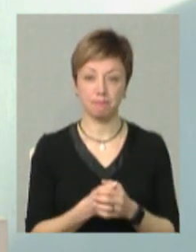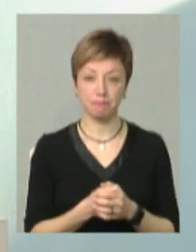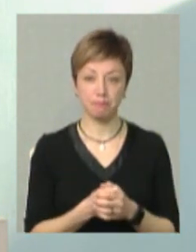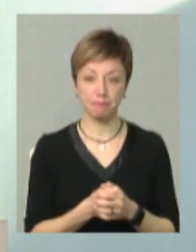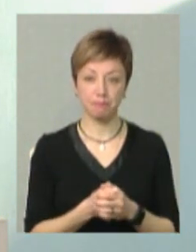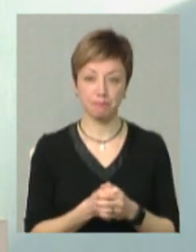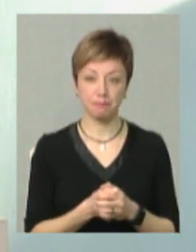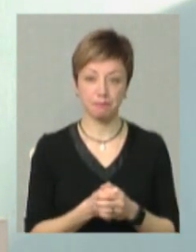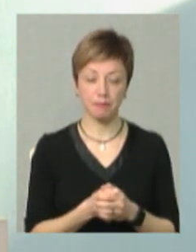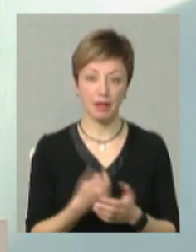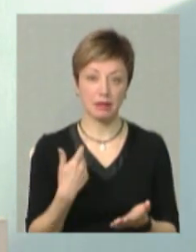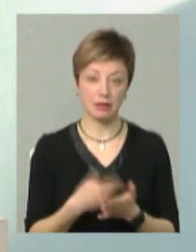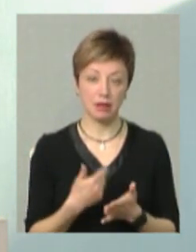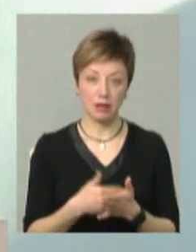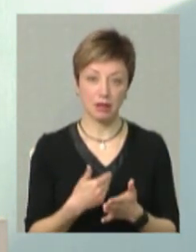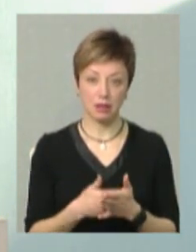Там, здається,